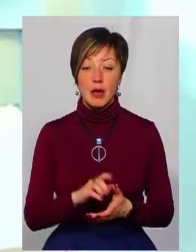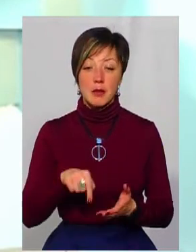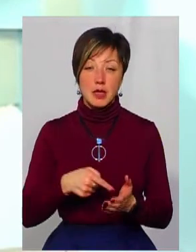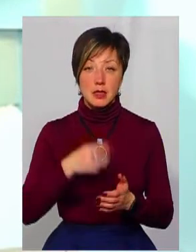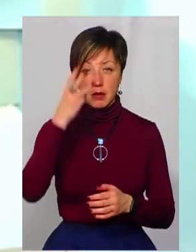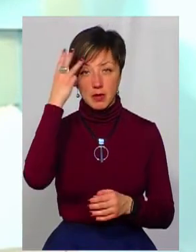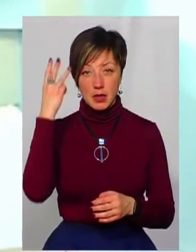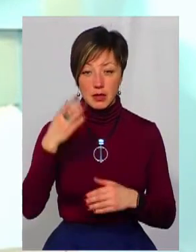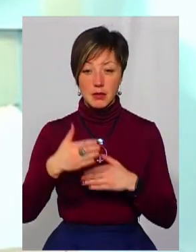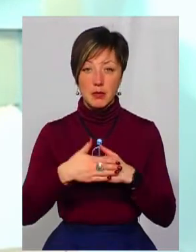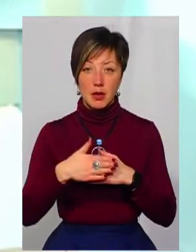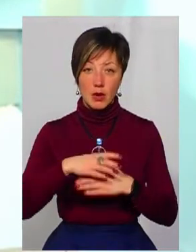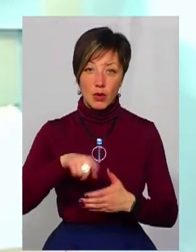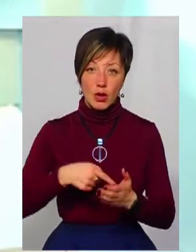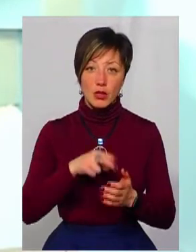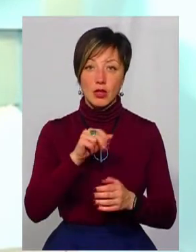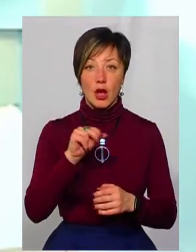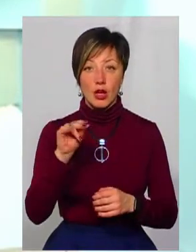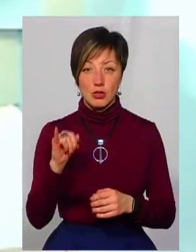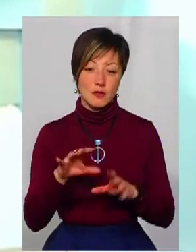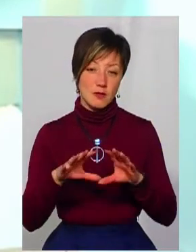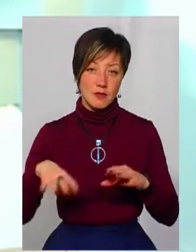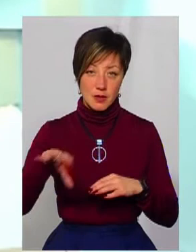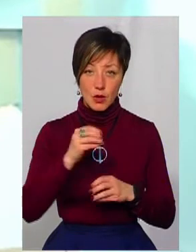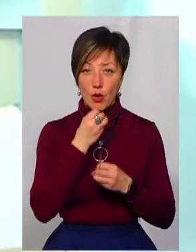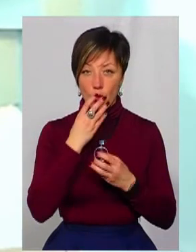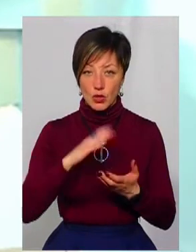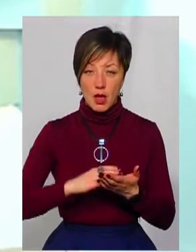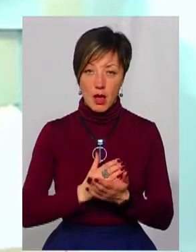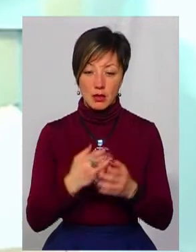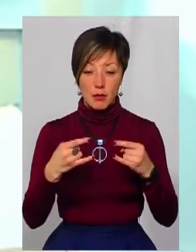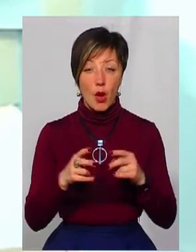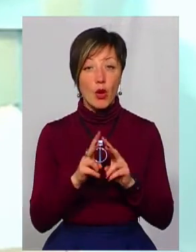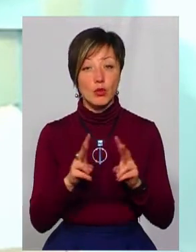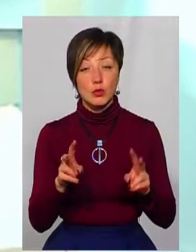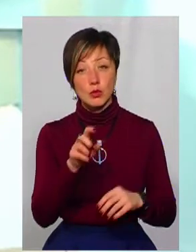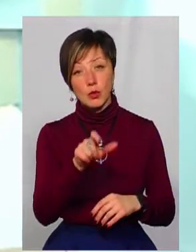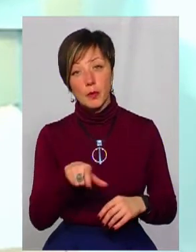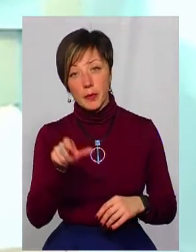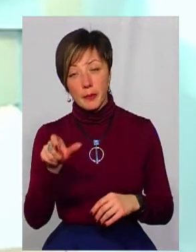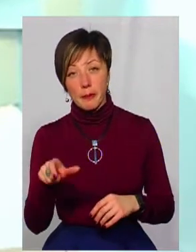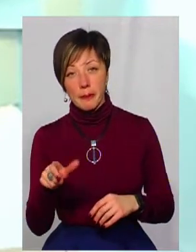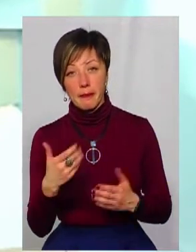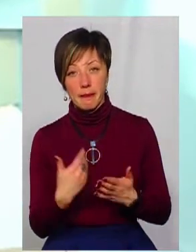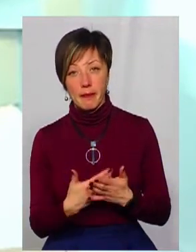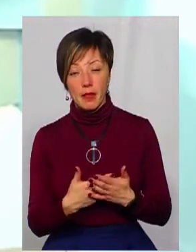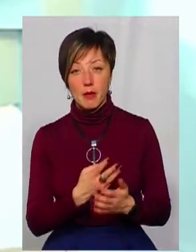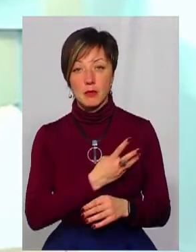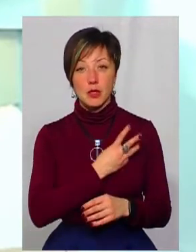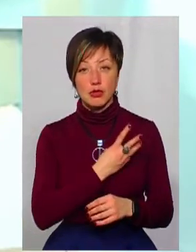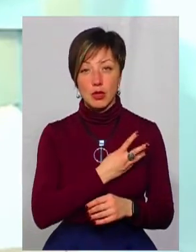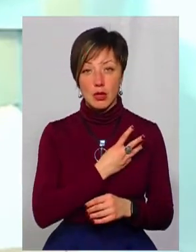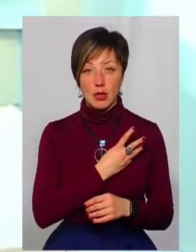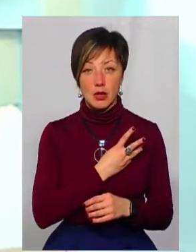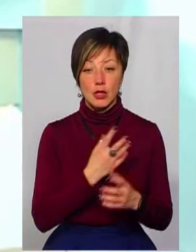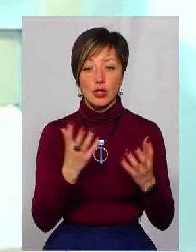місто Хмельницьке, пригород, дачі, до прикладу, ці всі, воно все покрите хорошо. Для тих людей, хто бажає,